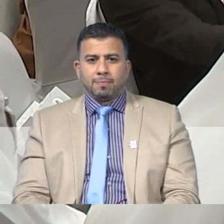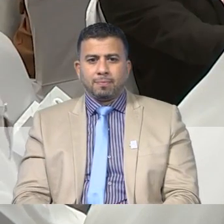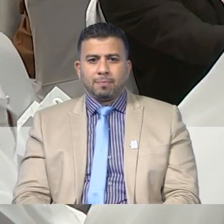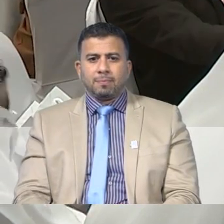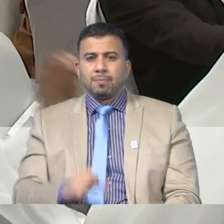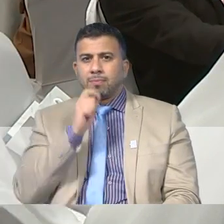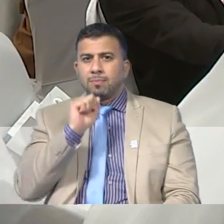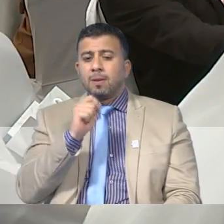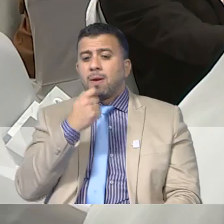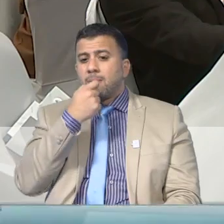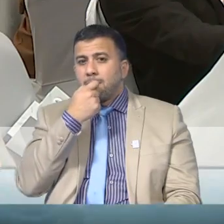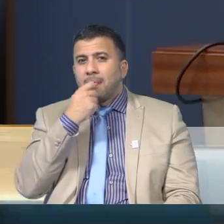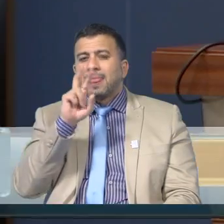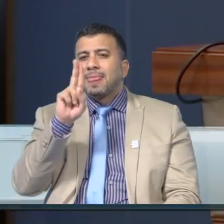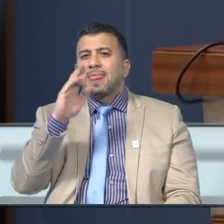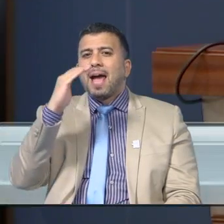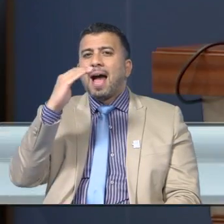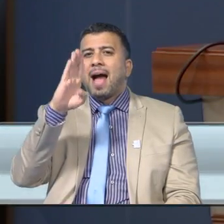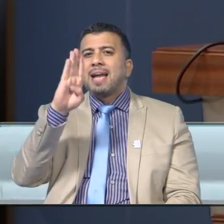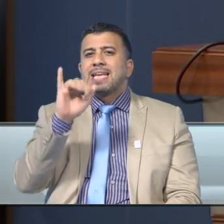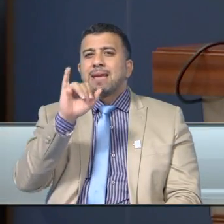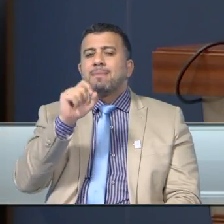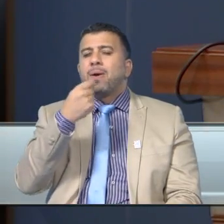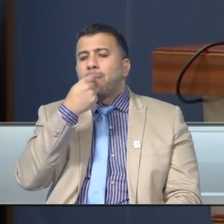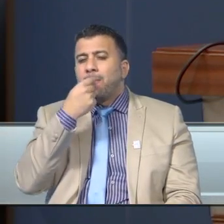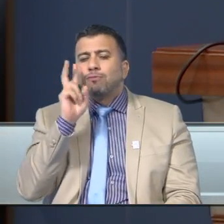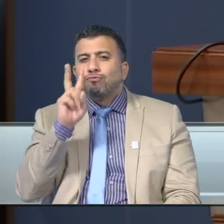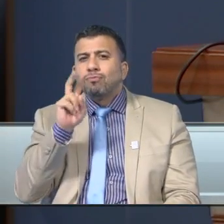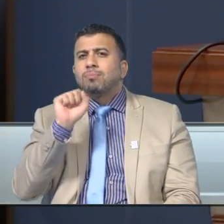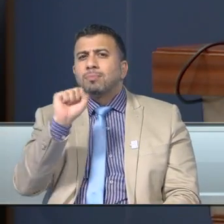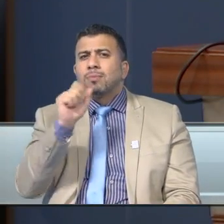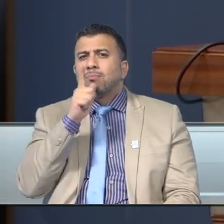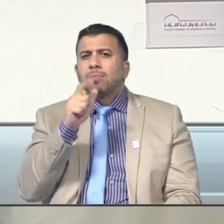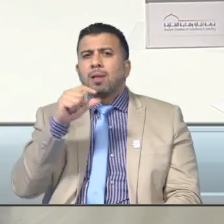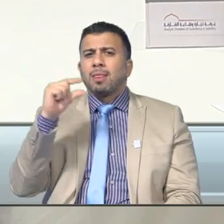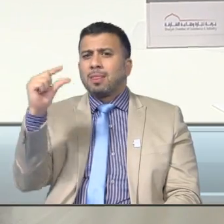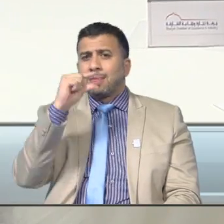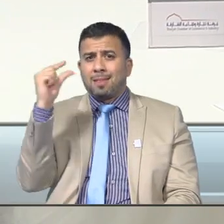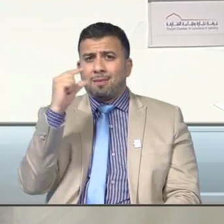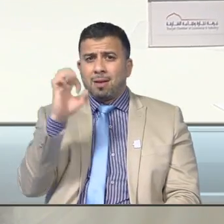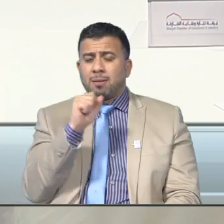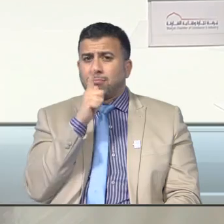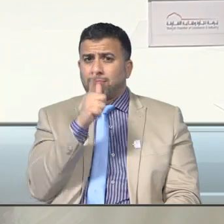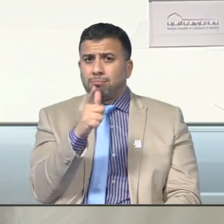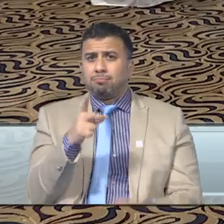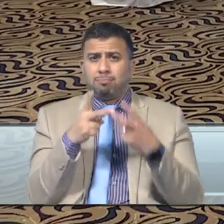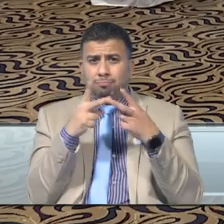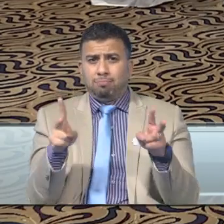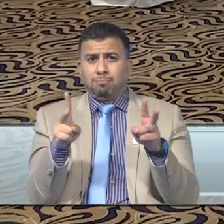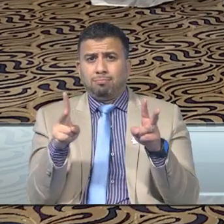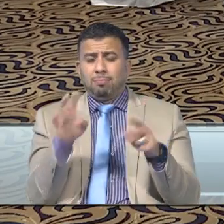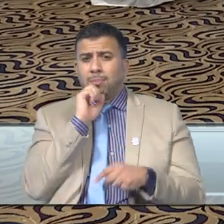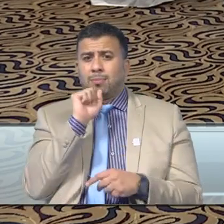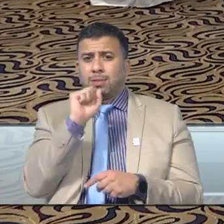دور التحكيم المؤسسي في تفعيل التحكيم محليا ودوليا. بهذا العنوان انطلقت